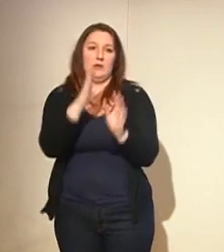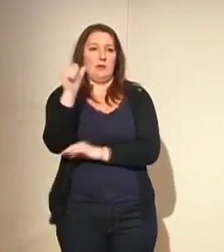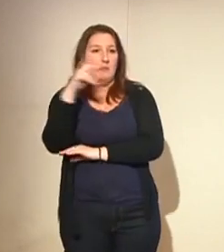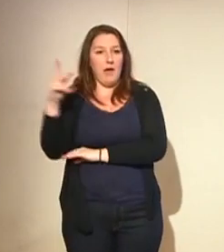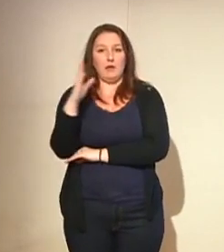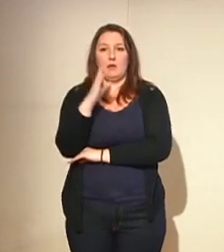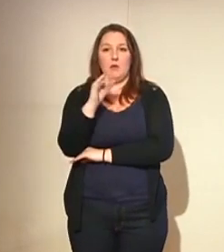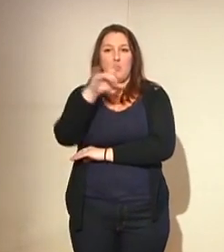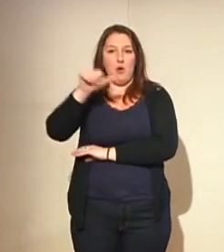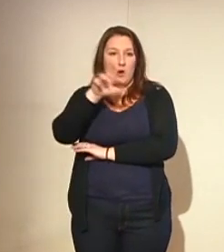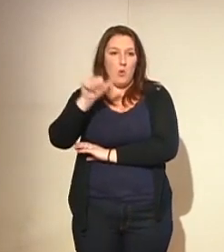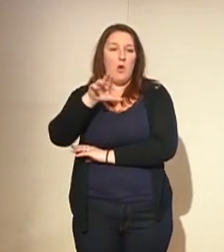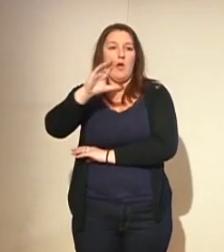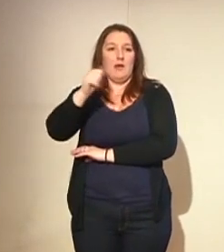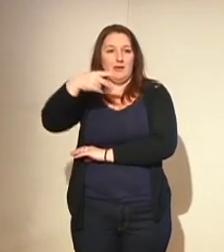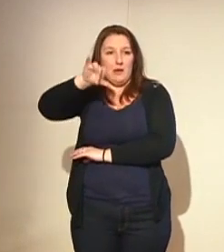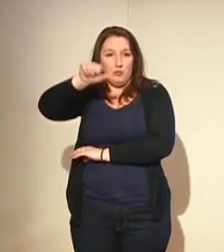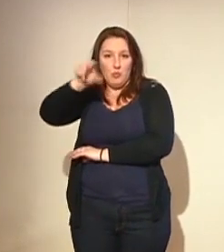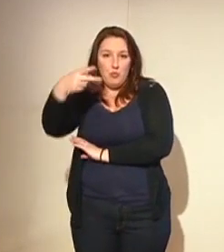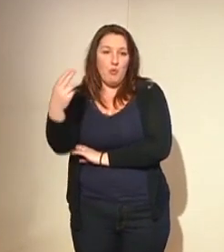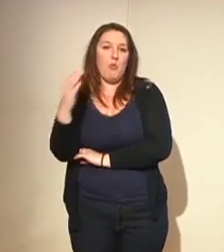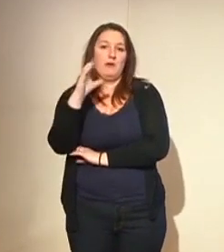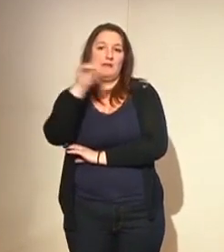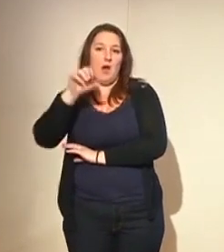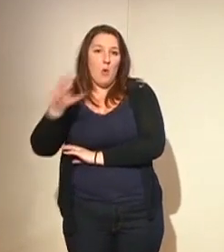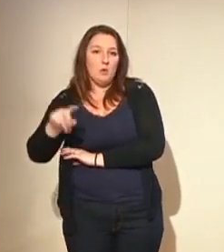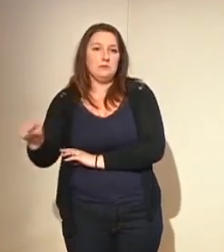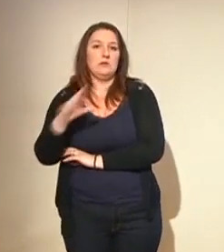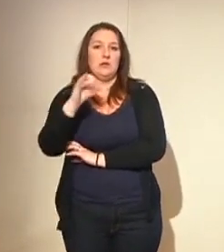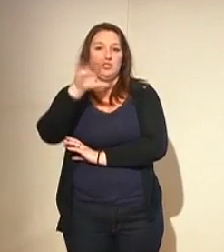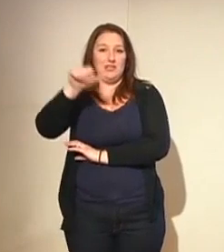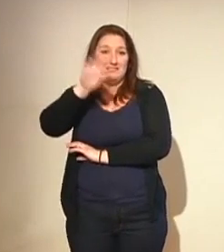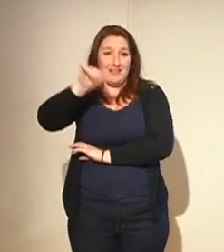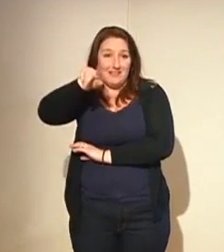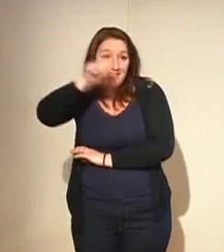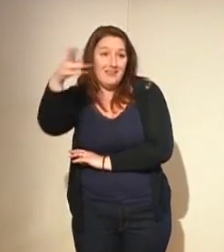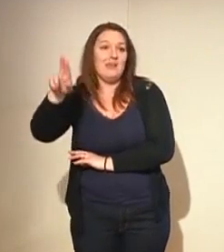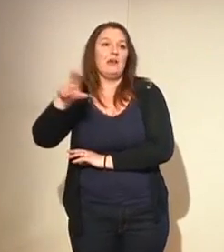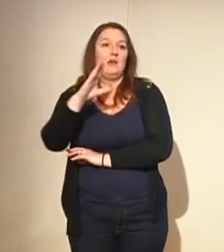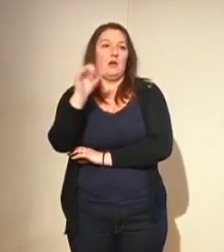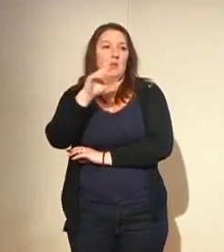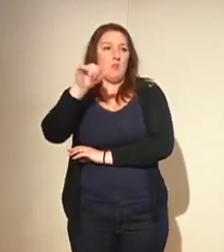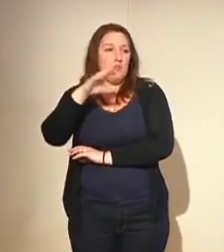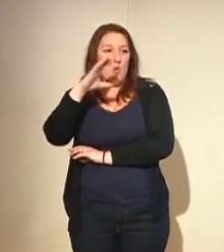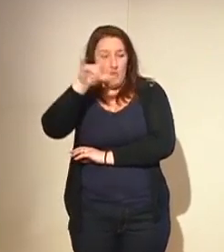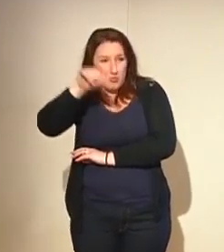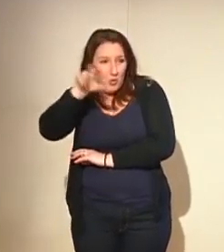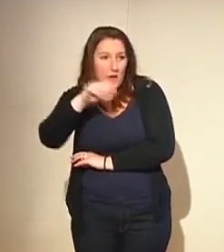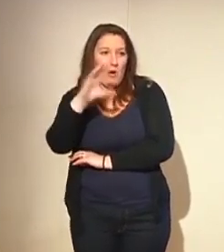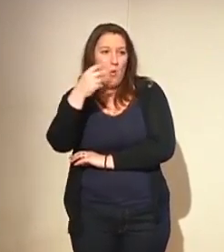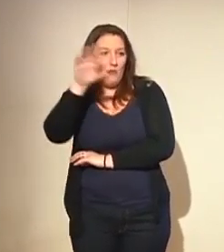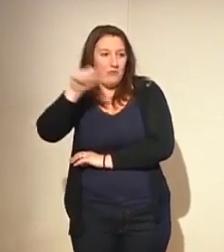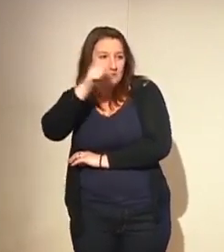boilot madame Cap-de pont monsieur carose monsieur Chastanier monsieur clouer monsieur confesson monsieur Coutaz madame